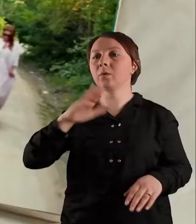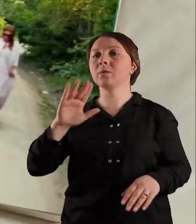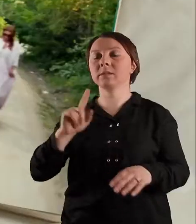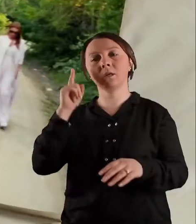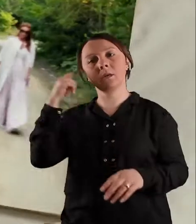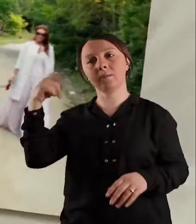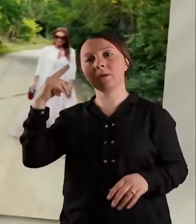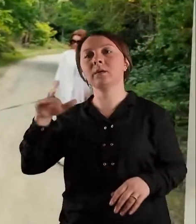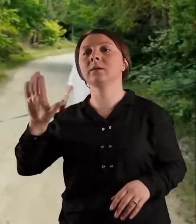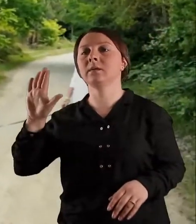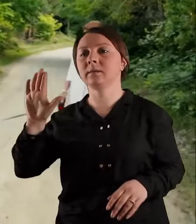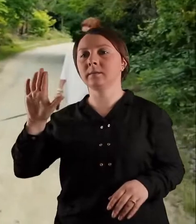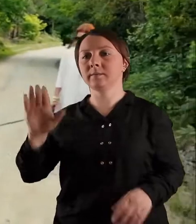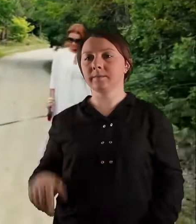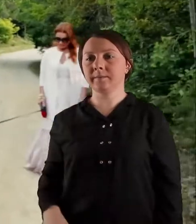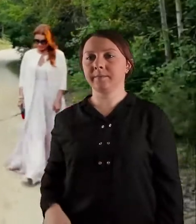yok